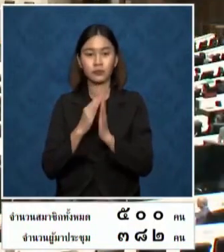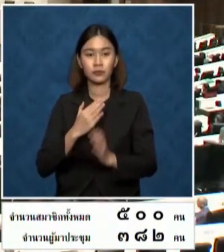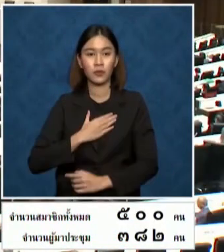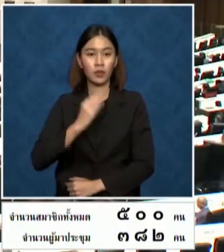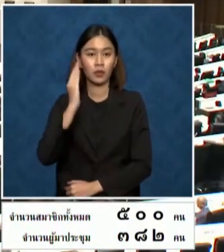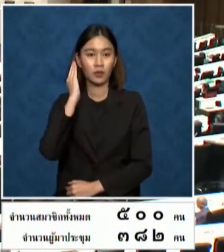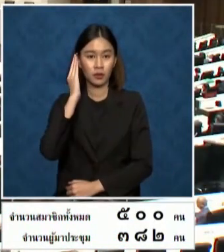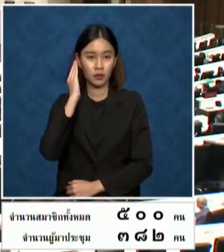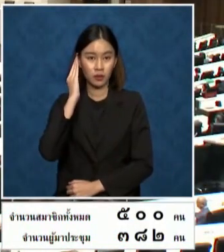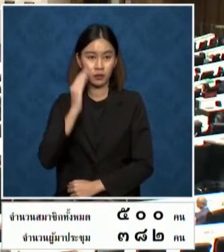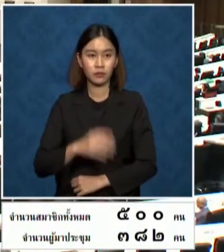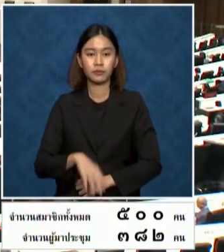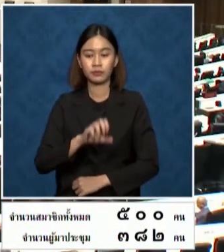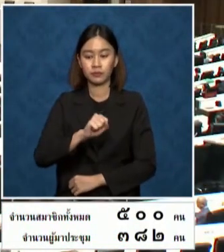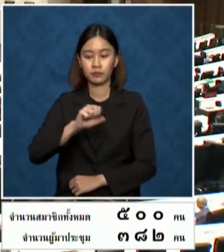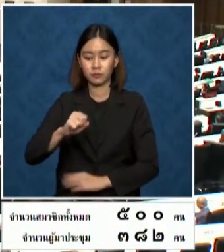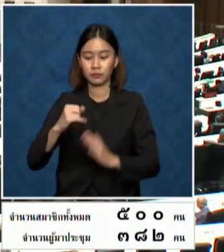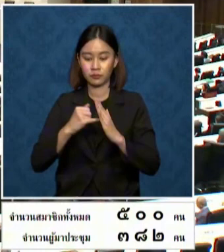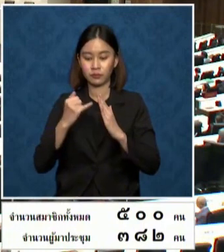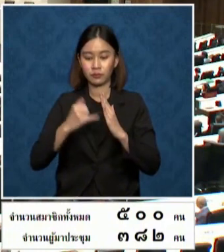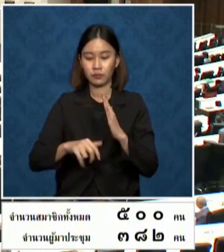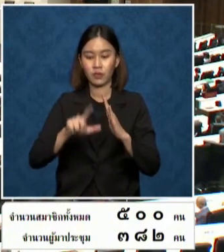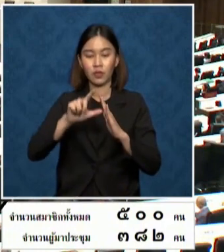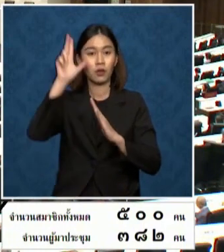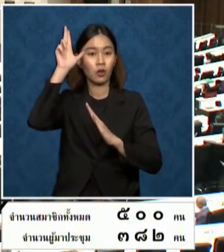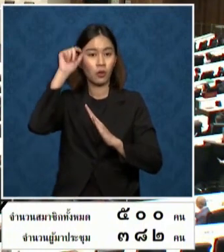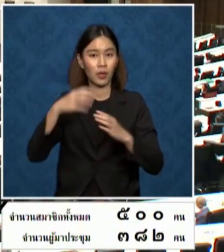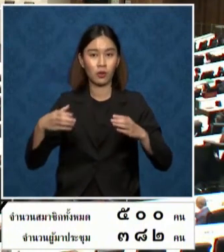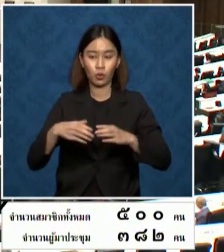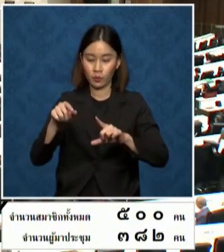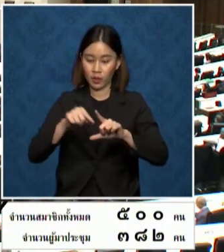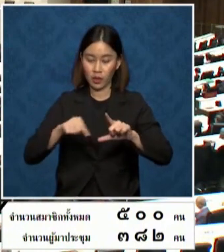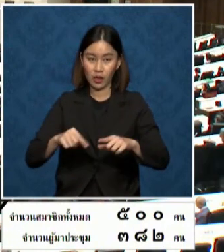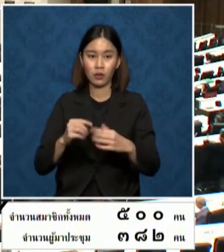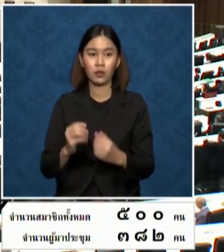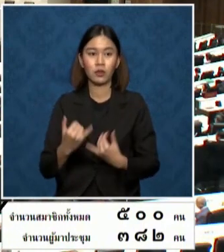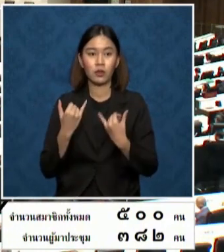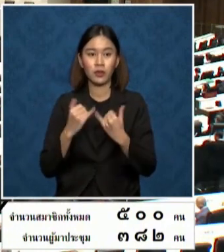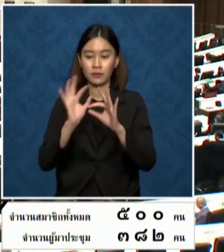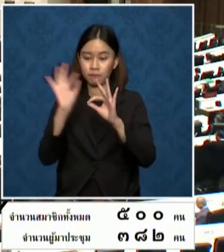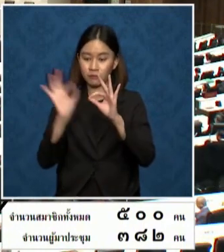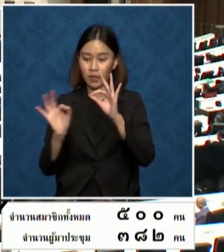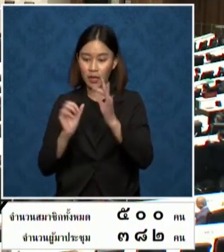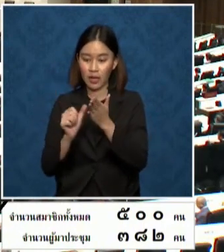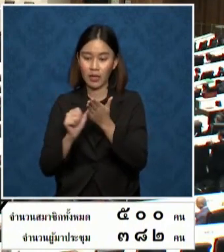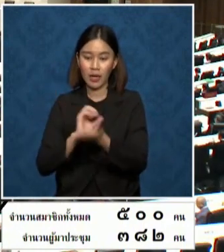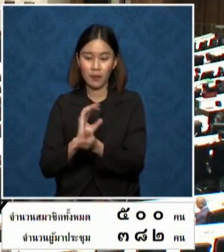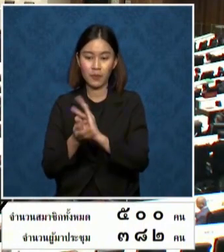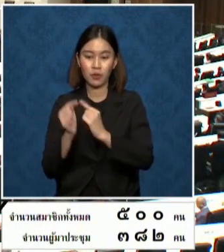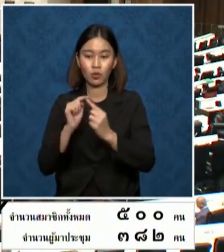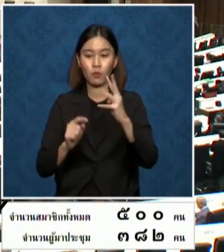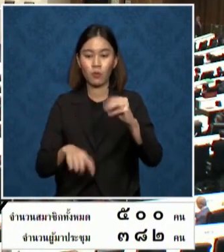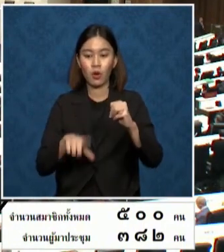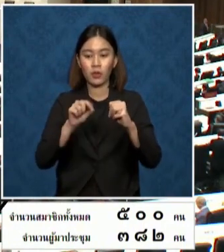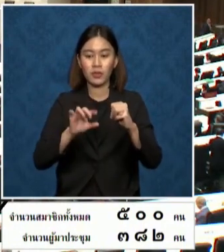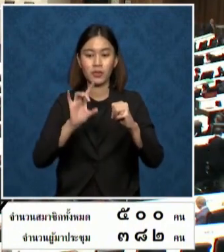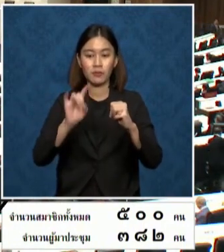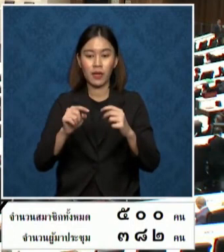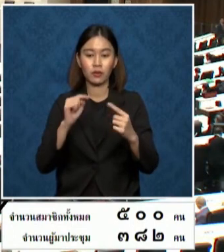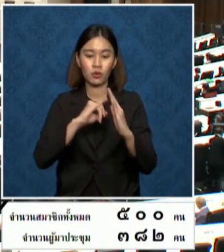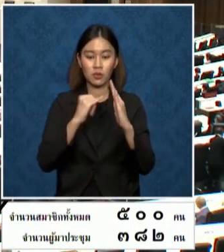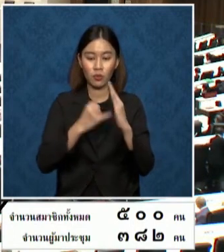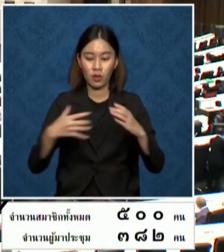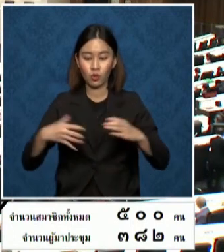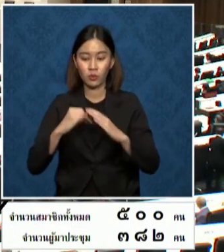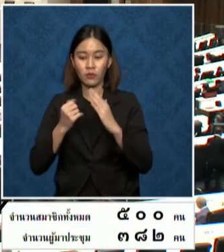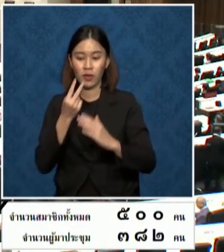ชนธานีเชื้อน้อยผู้แทนราษฎรจังหวัดลำปางพรรคก้าวไกลได้สนวนคำแปรยติในมาตรา 28จังหวัดกลุ่มจังหวัด